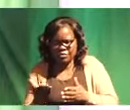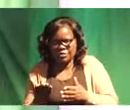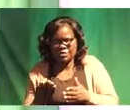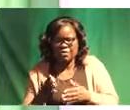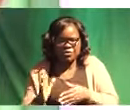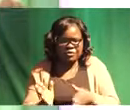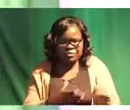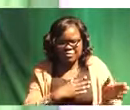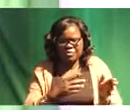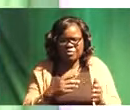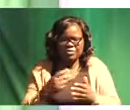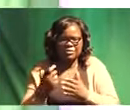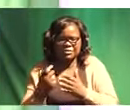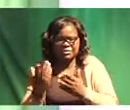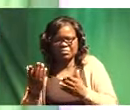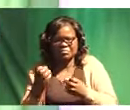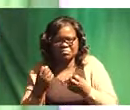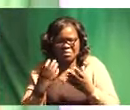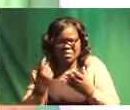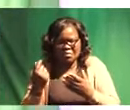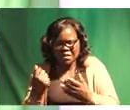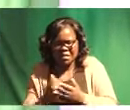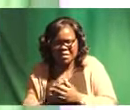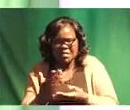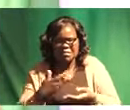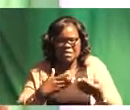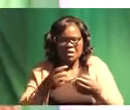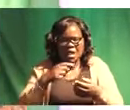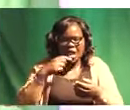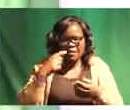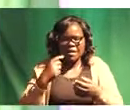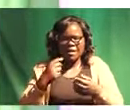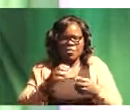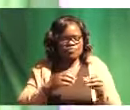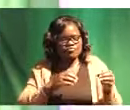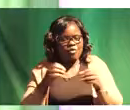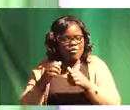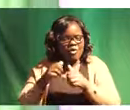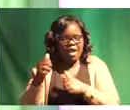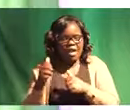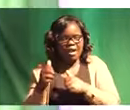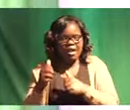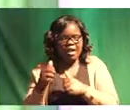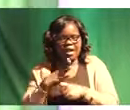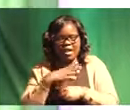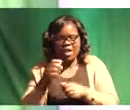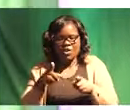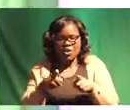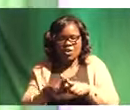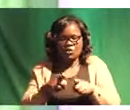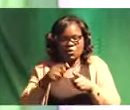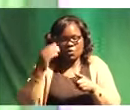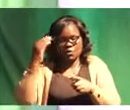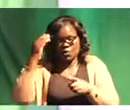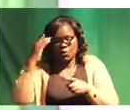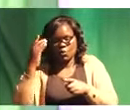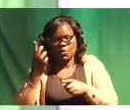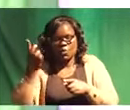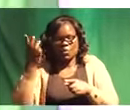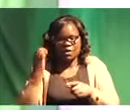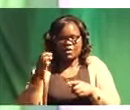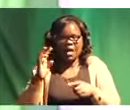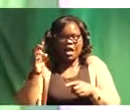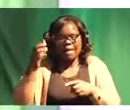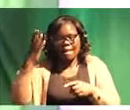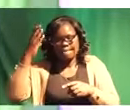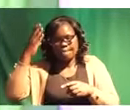tuondoe hizo fees, biashara ya miraa itasonga mbele. Na pia mnajua nilikuwa kule